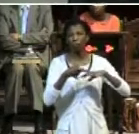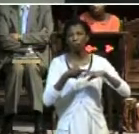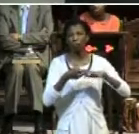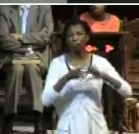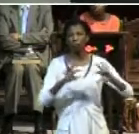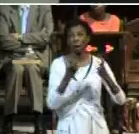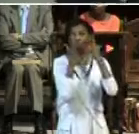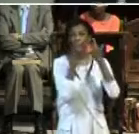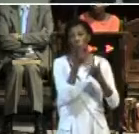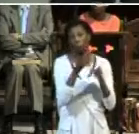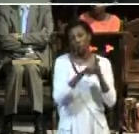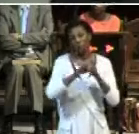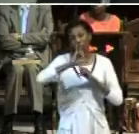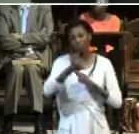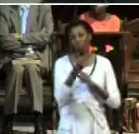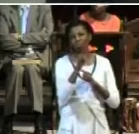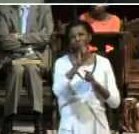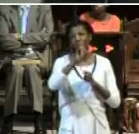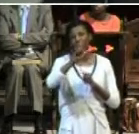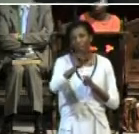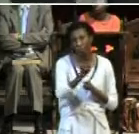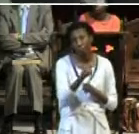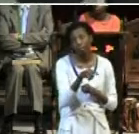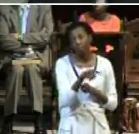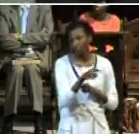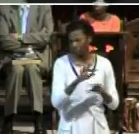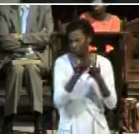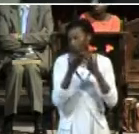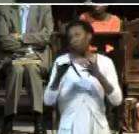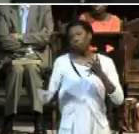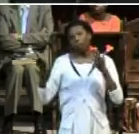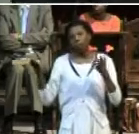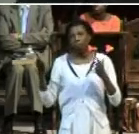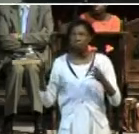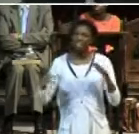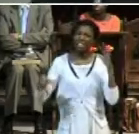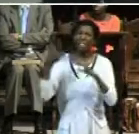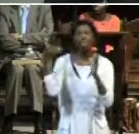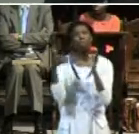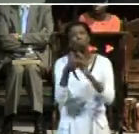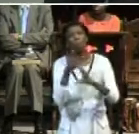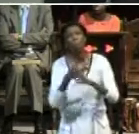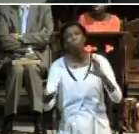Et de Judas, semble-t-il, qui se trouvait là. Oh, qu'est-ce qu'on aurait pu faire avec 15 000 euros quand même?